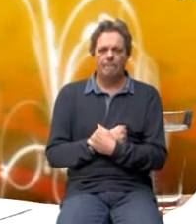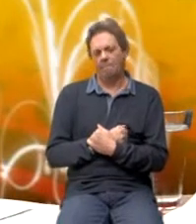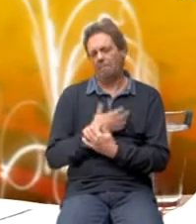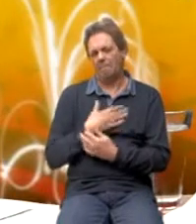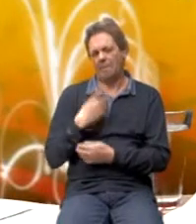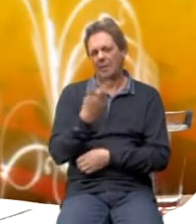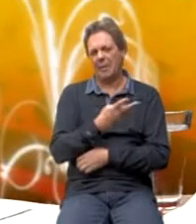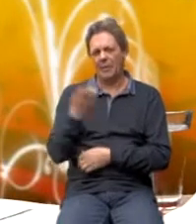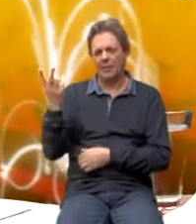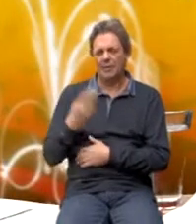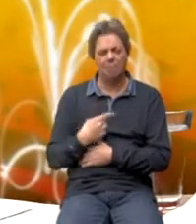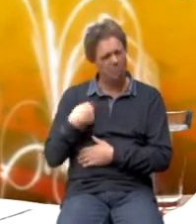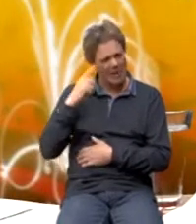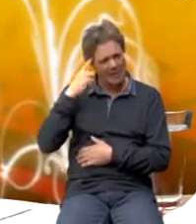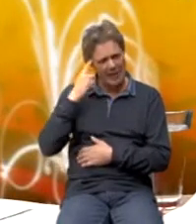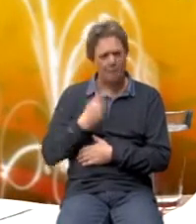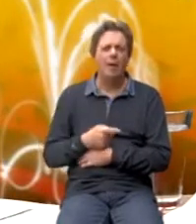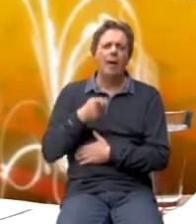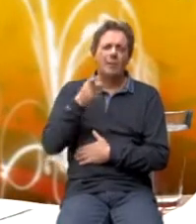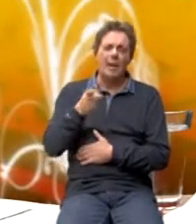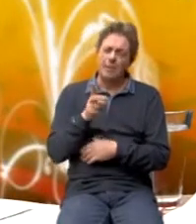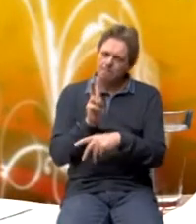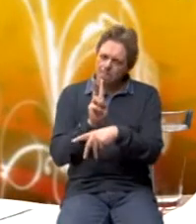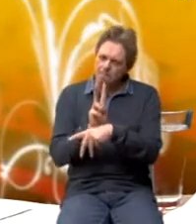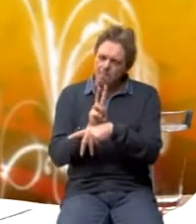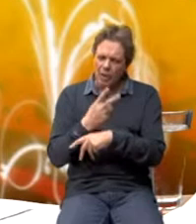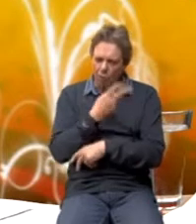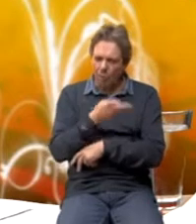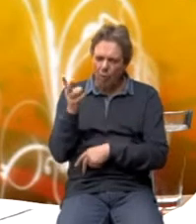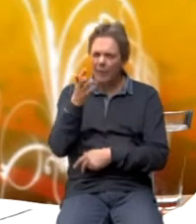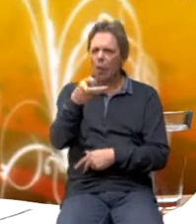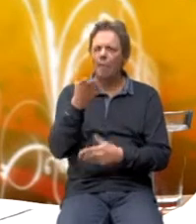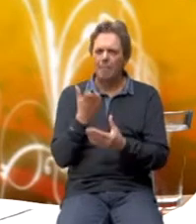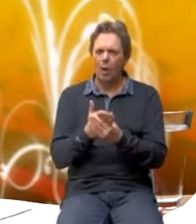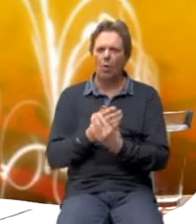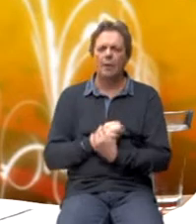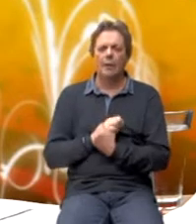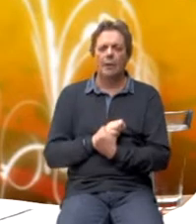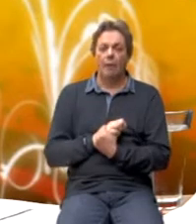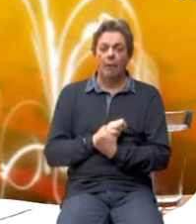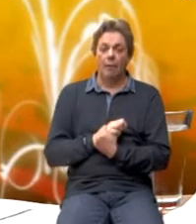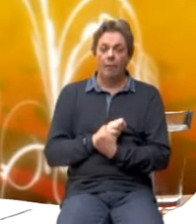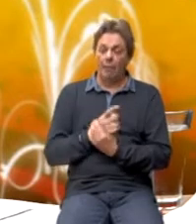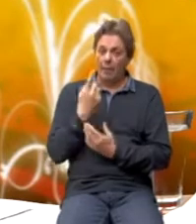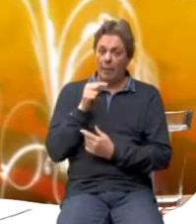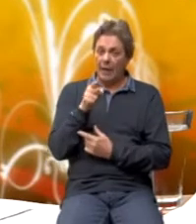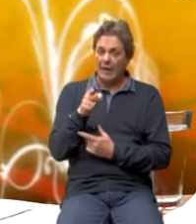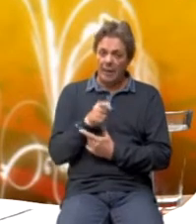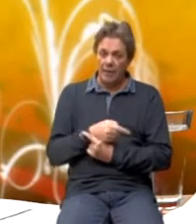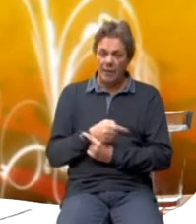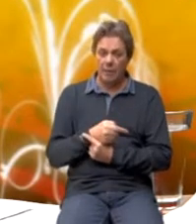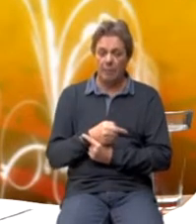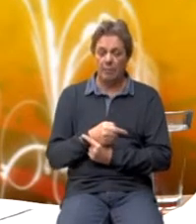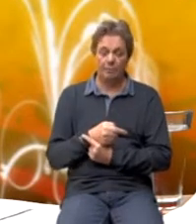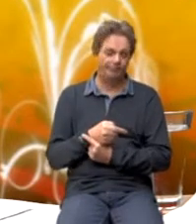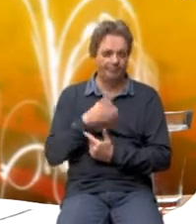Dragi gledatelji, nadam se da ste vrlo pažljivo pogledali prilog. A da li ste vi Burdanov